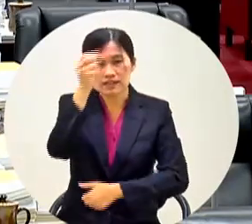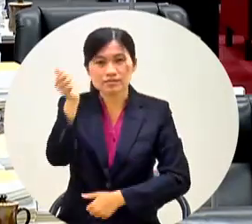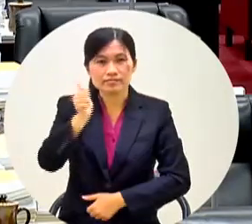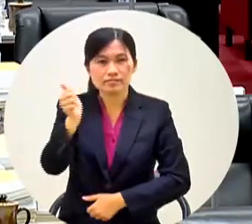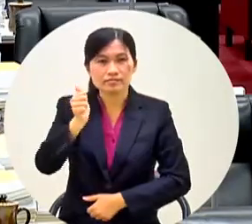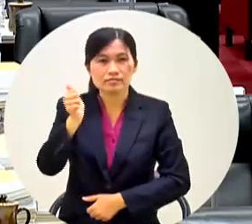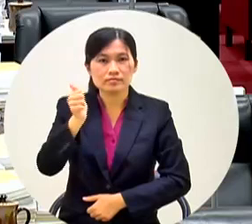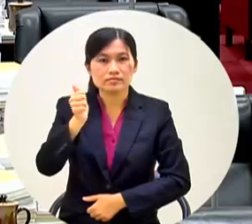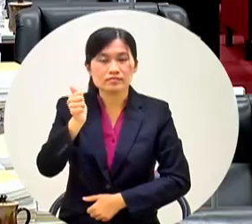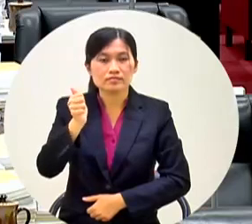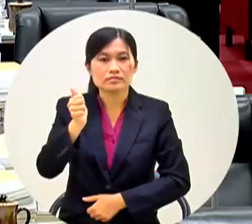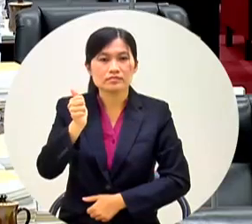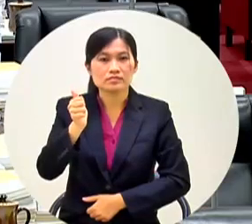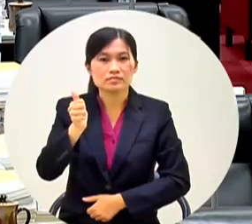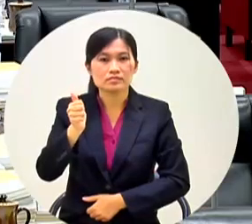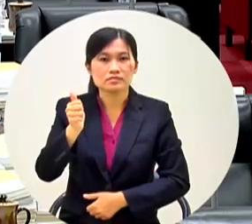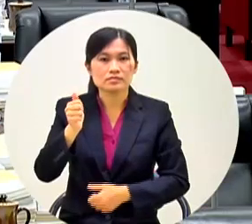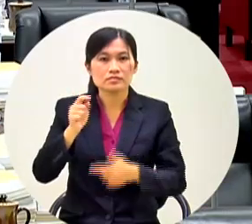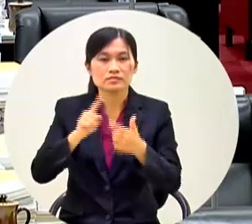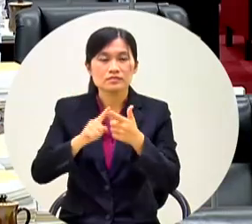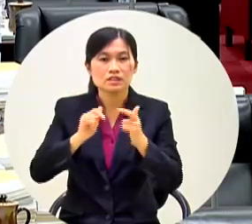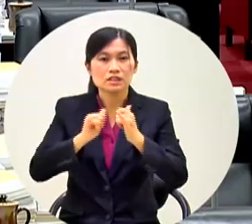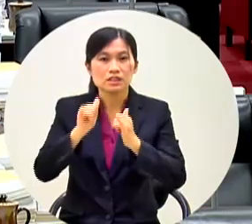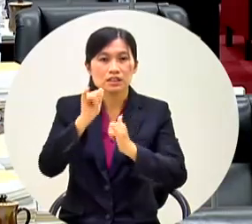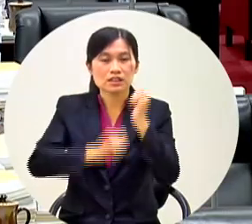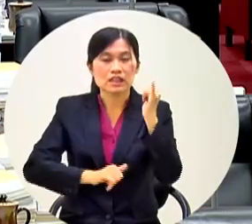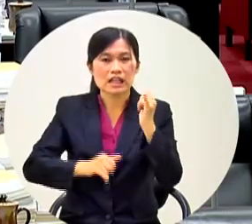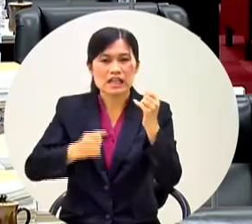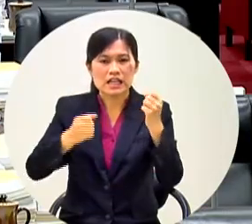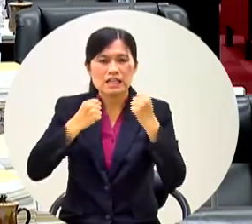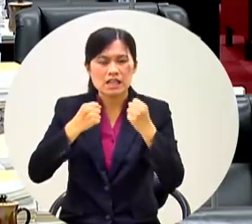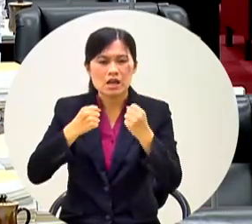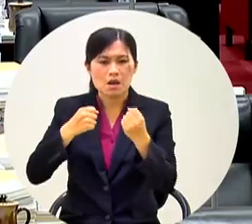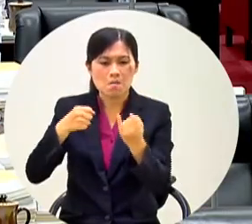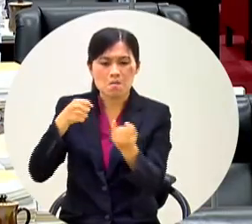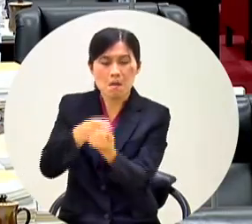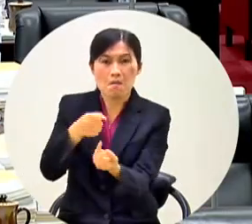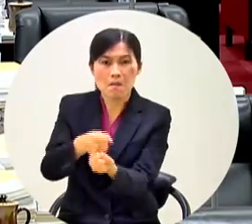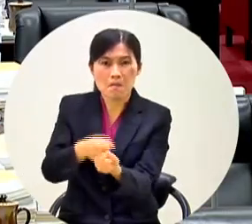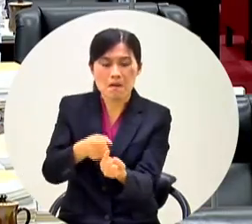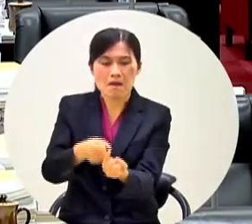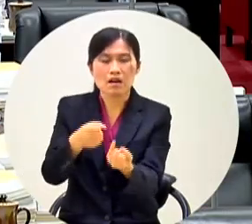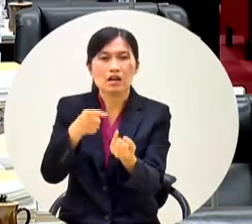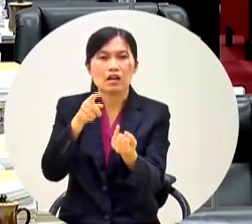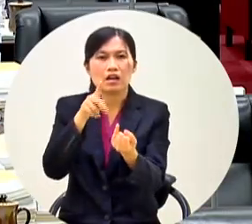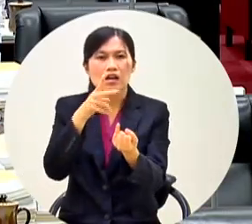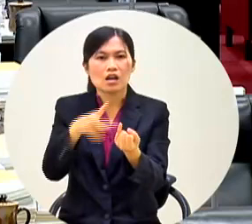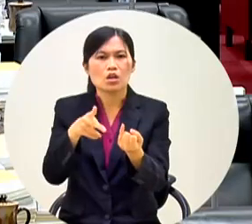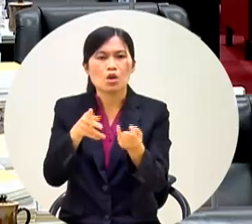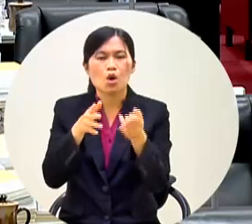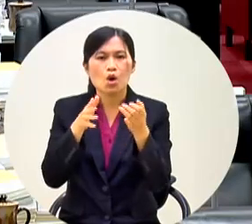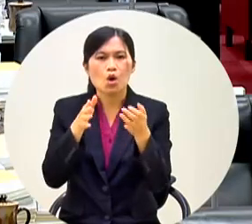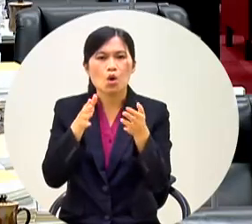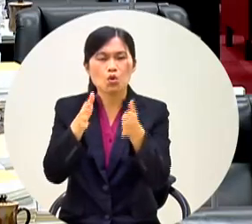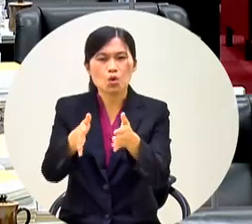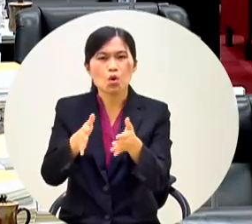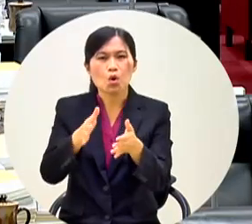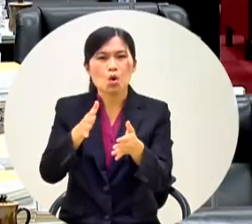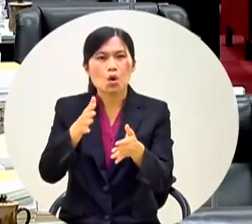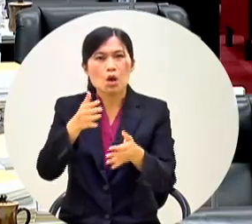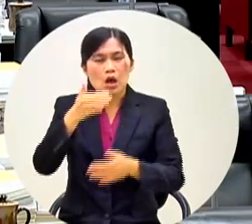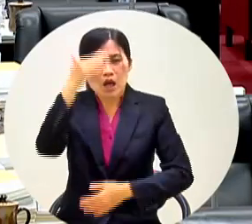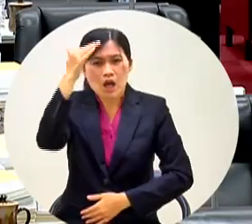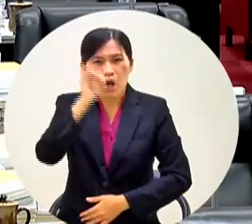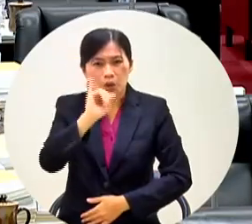代力量的黄杰议员的攻击，还有对我们女性议员的攻击，高敏玲议员。康玉成议